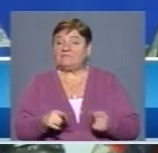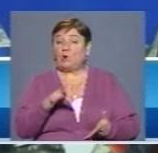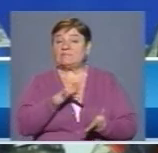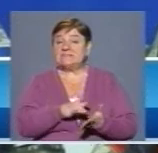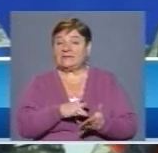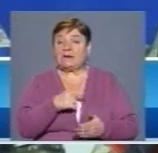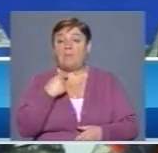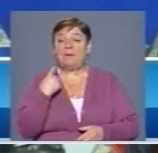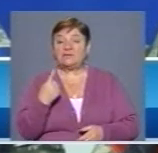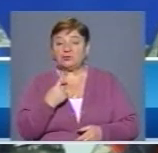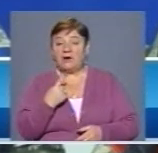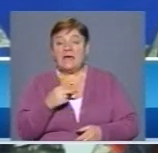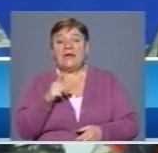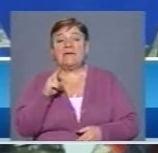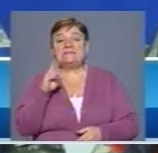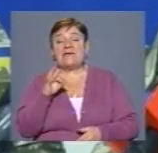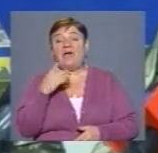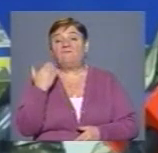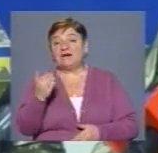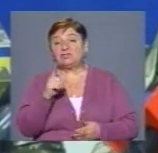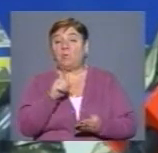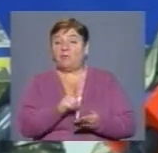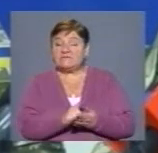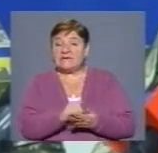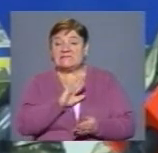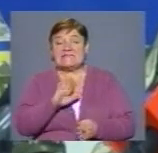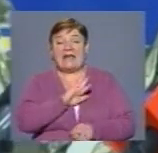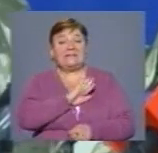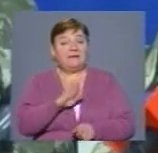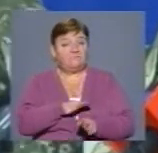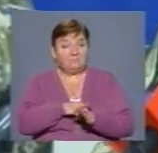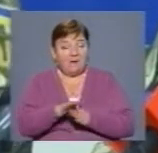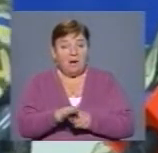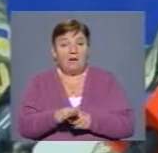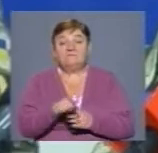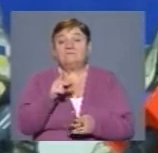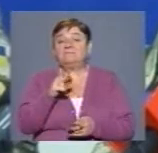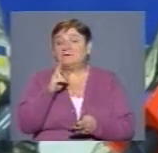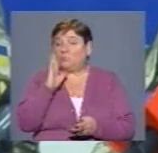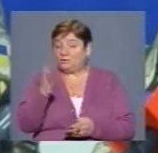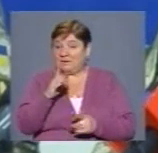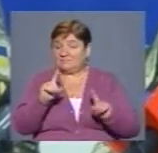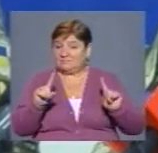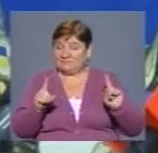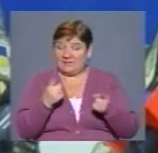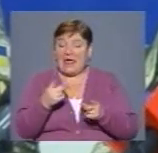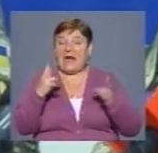першої черги, це ваш обов'язок. За невиконання обов'язку є відповідальність. В тому числі і